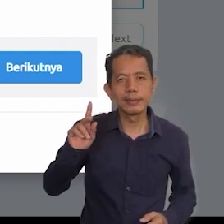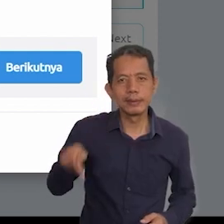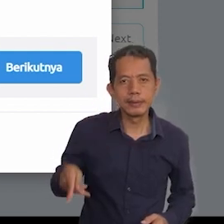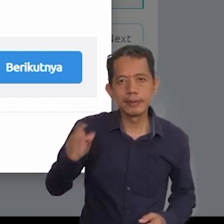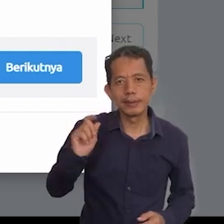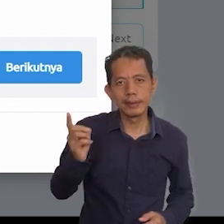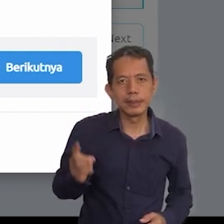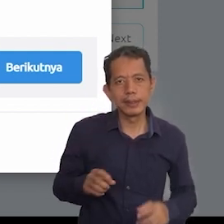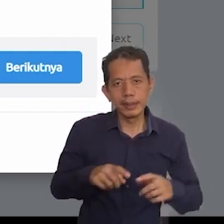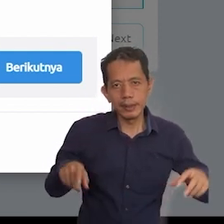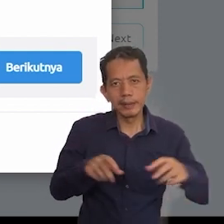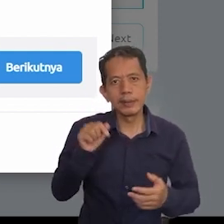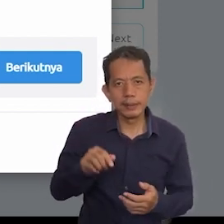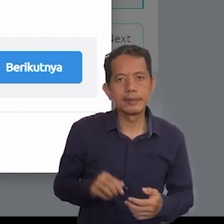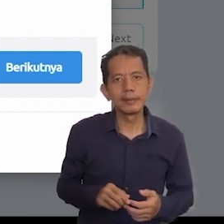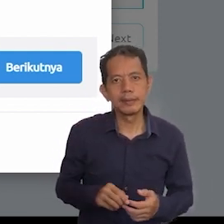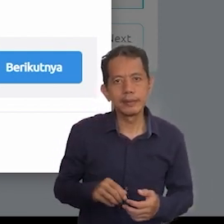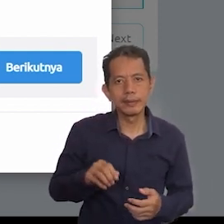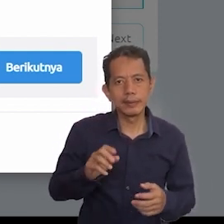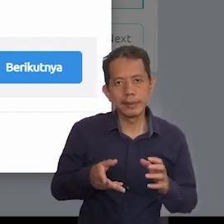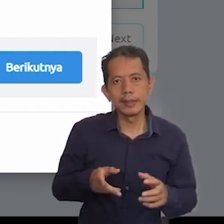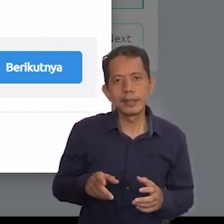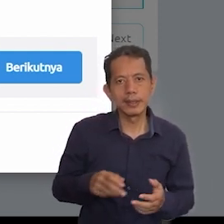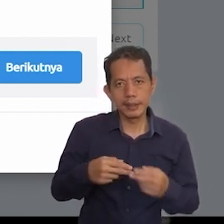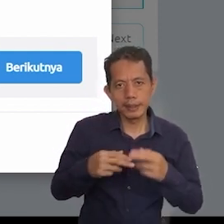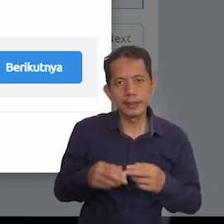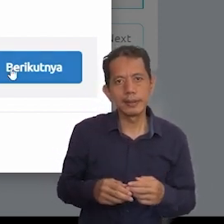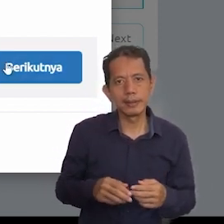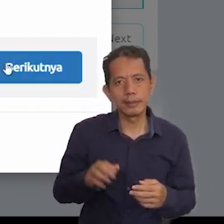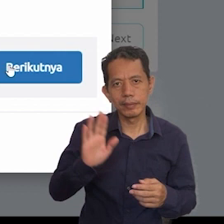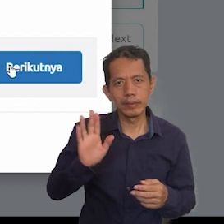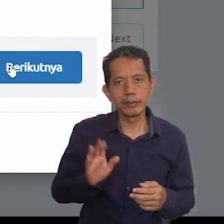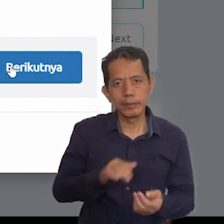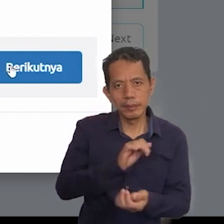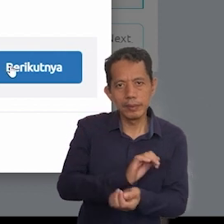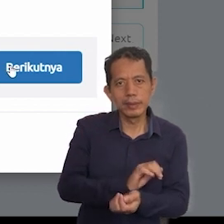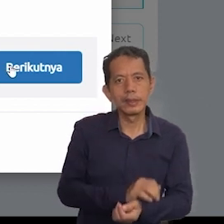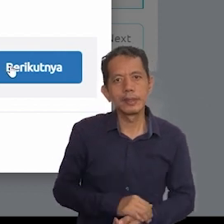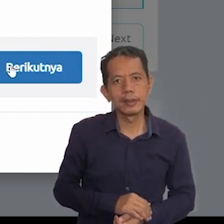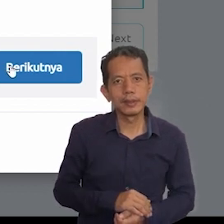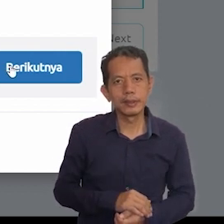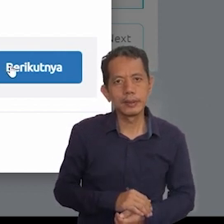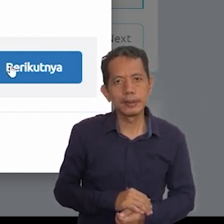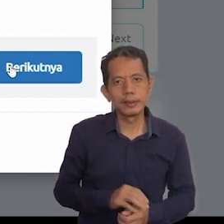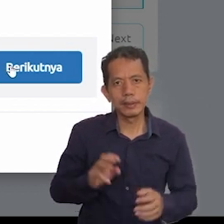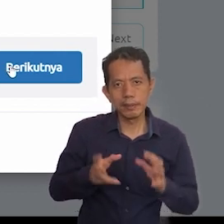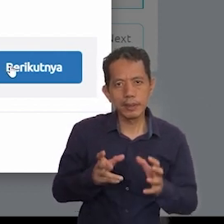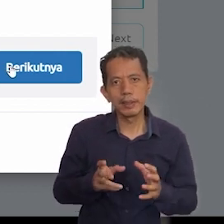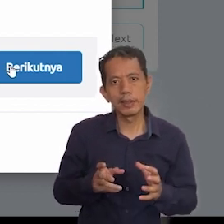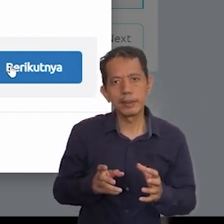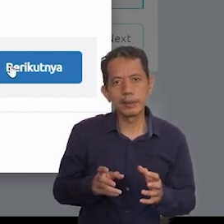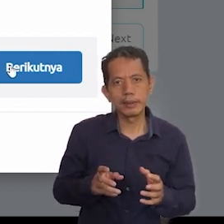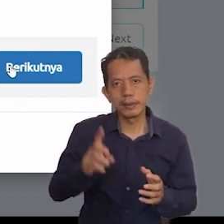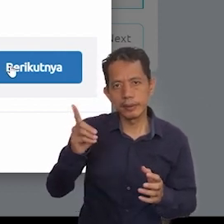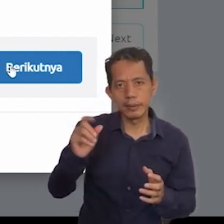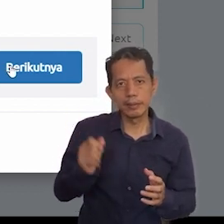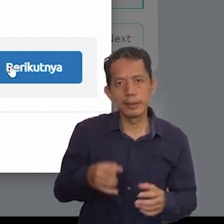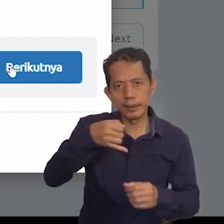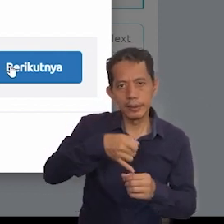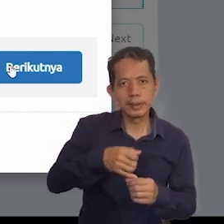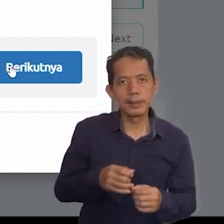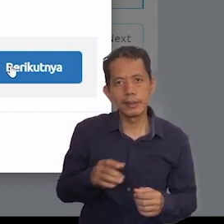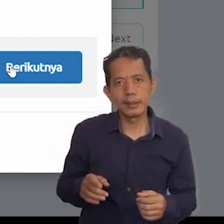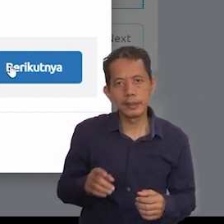Pada halaman ini, jika rekan-rekan belum memiliki pekerjaan, maka dapat diisi